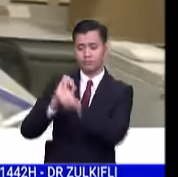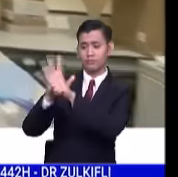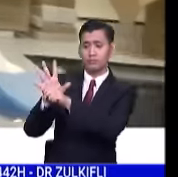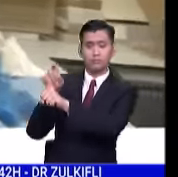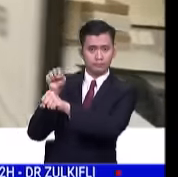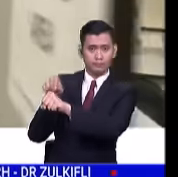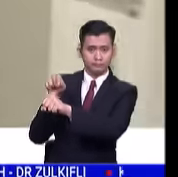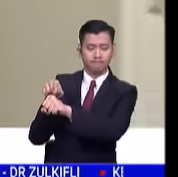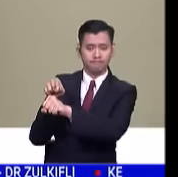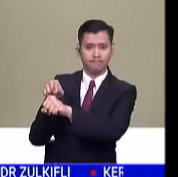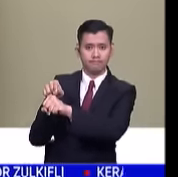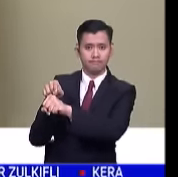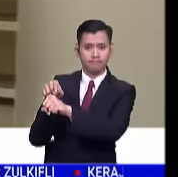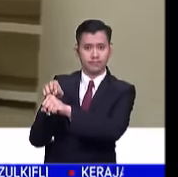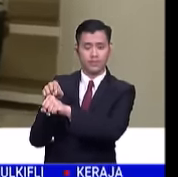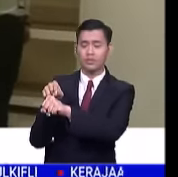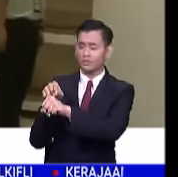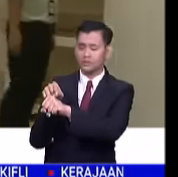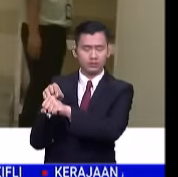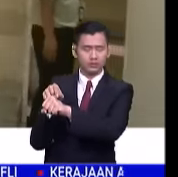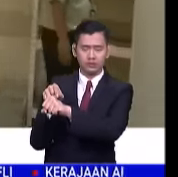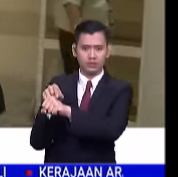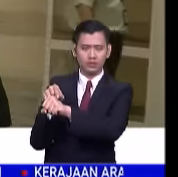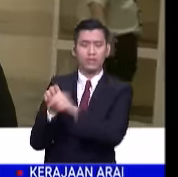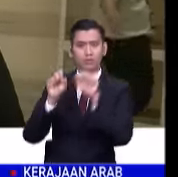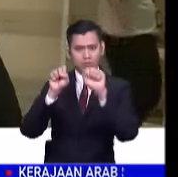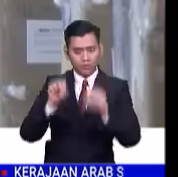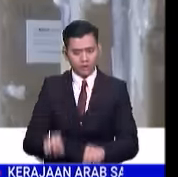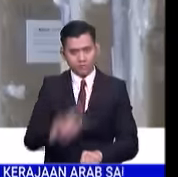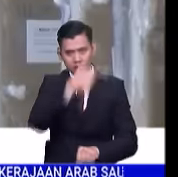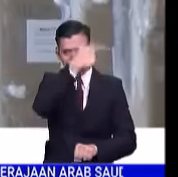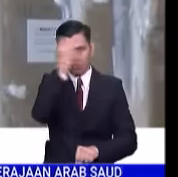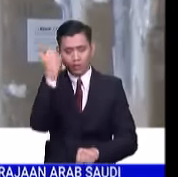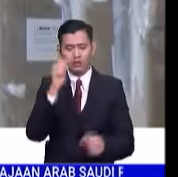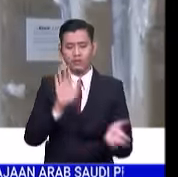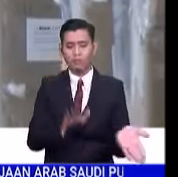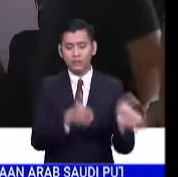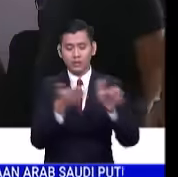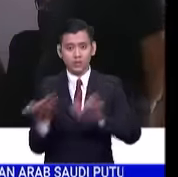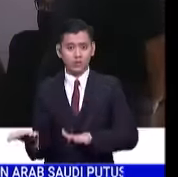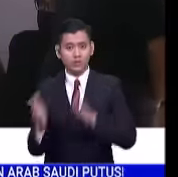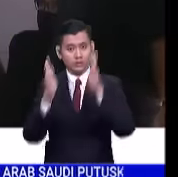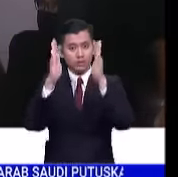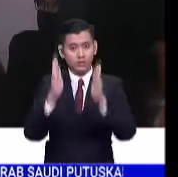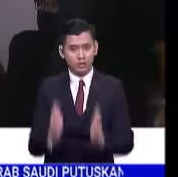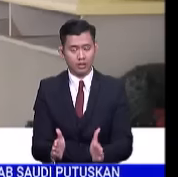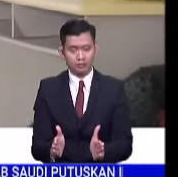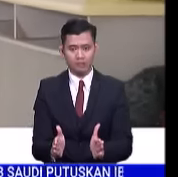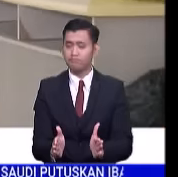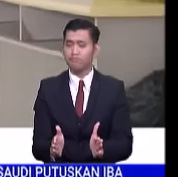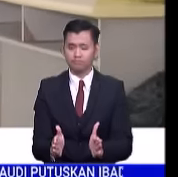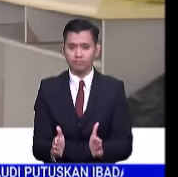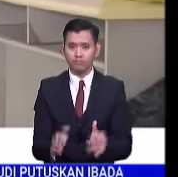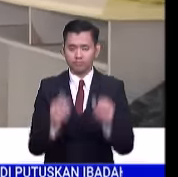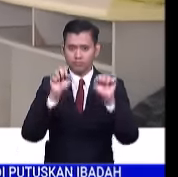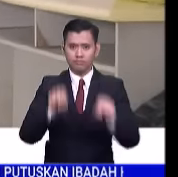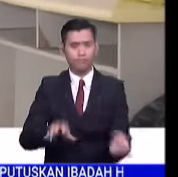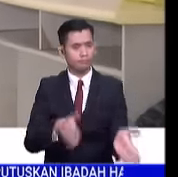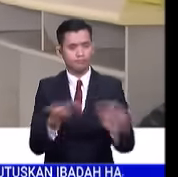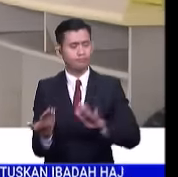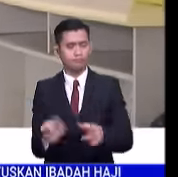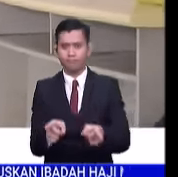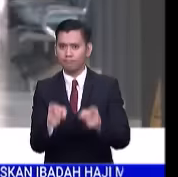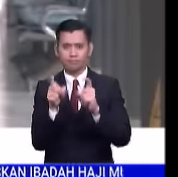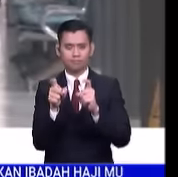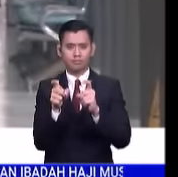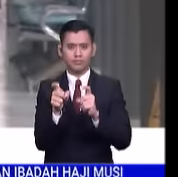virus COVID-19 ini pembunuh dalam senyap. menarik nyawa tanpa disangka-sangka.